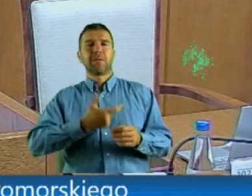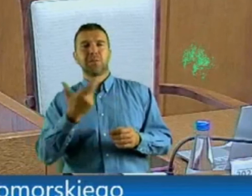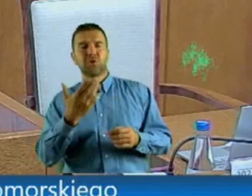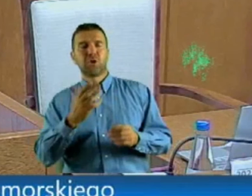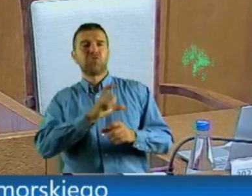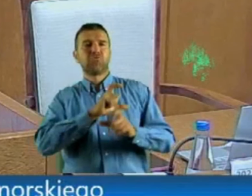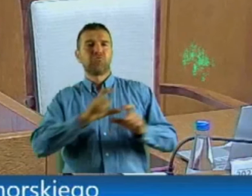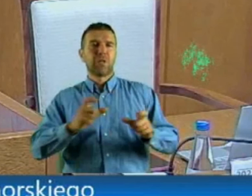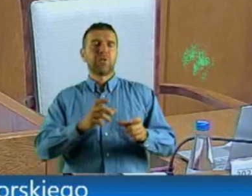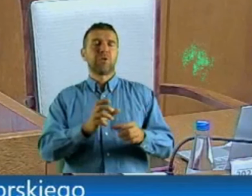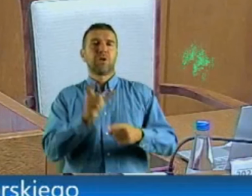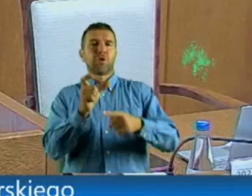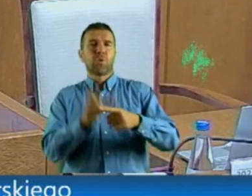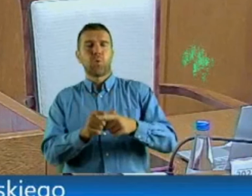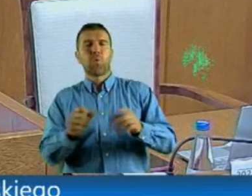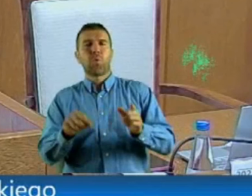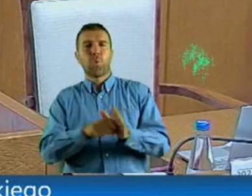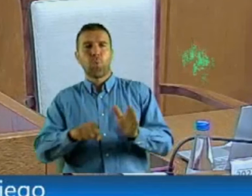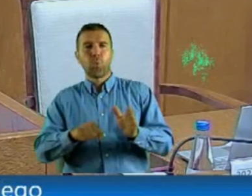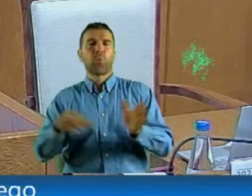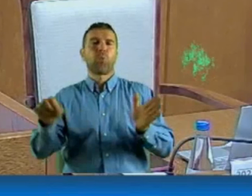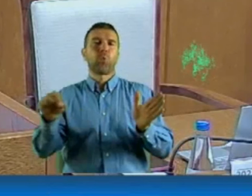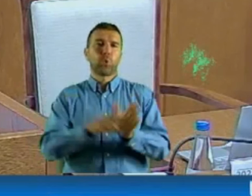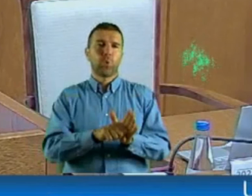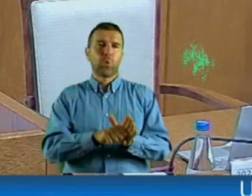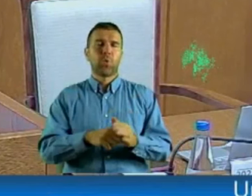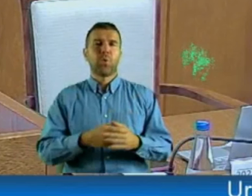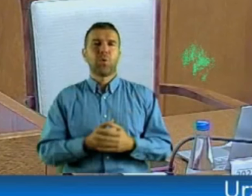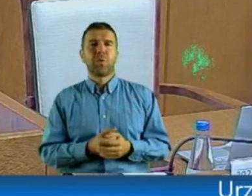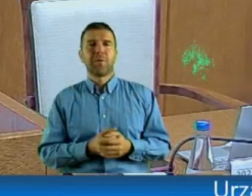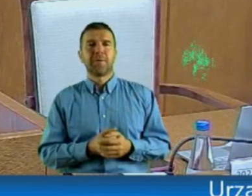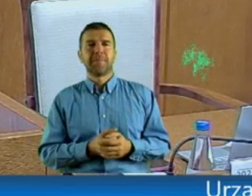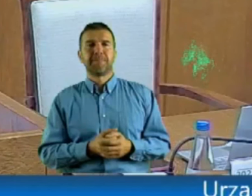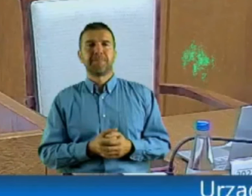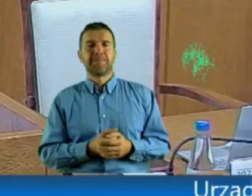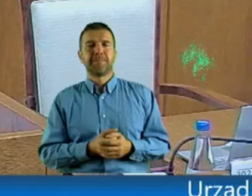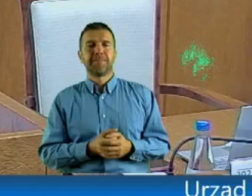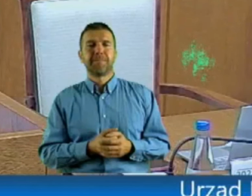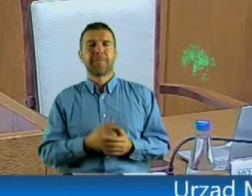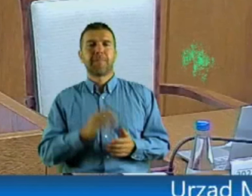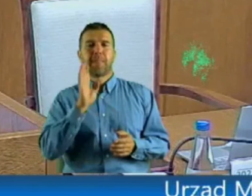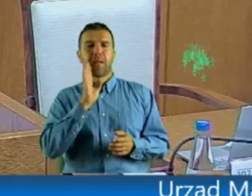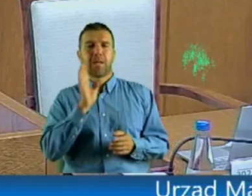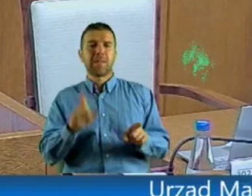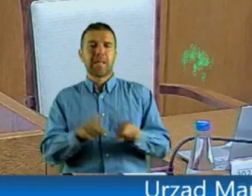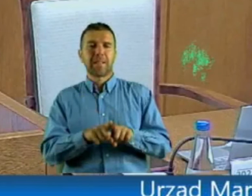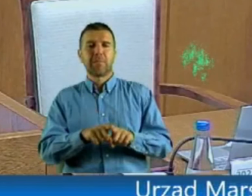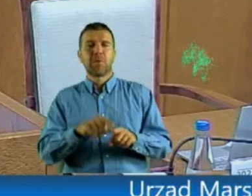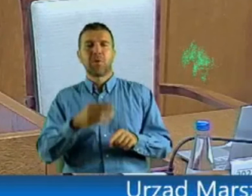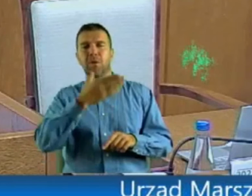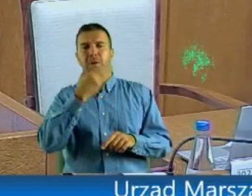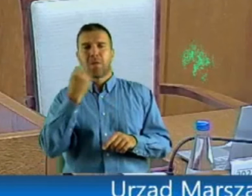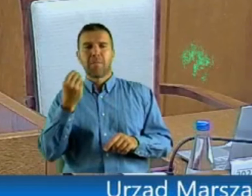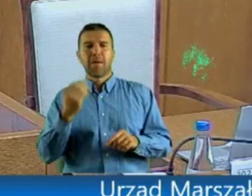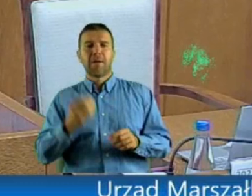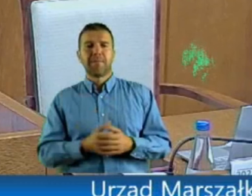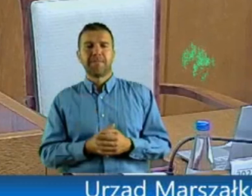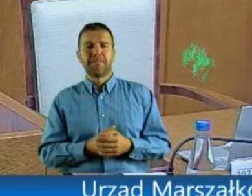kadencji, czy okres trwania kadencji, bym precyzyjnie to zdefiniował, tak samo tutaj nie ma konsensusu co do